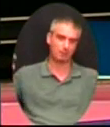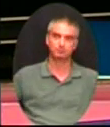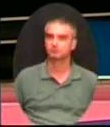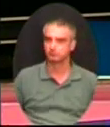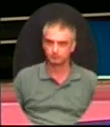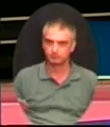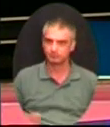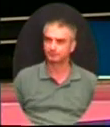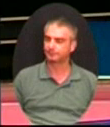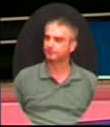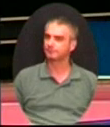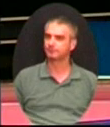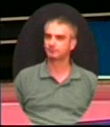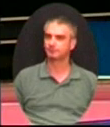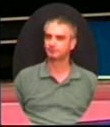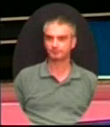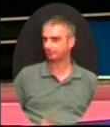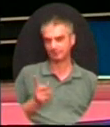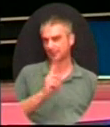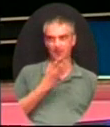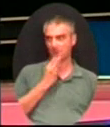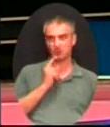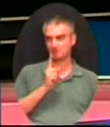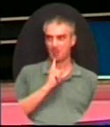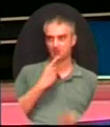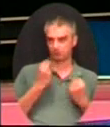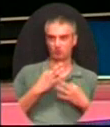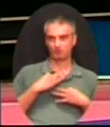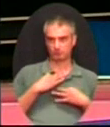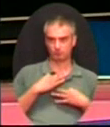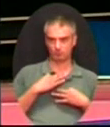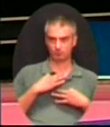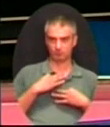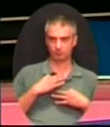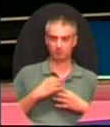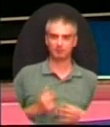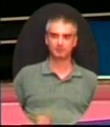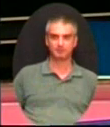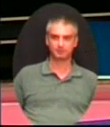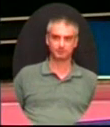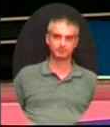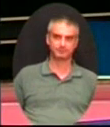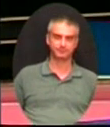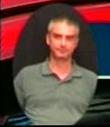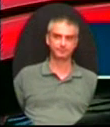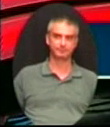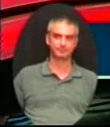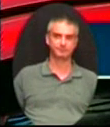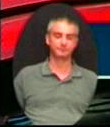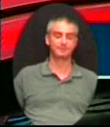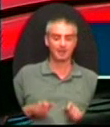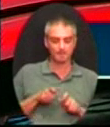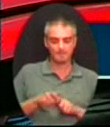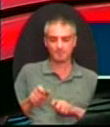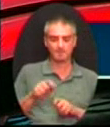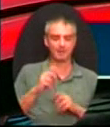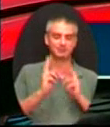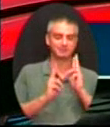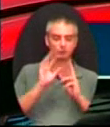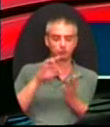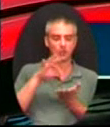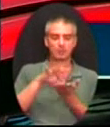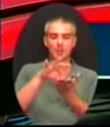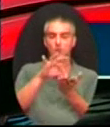בקיצור, מה שאומר... רק אמרו להם, אתם לא יהודים, אתם לא מספיק טובים, בשבילם עברנו אותם מחלקה. כן, בפס הייצור יש נקודות